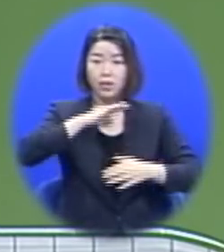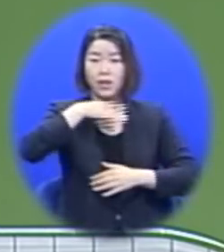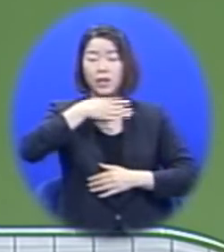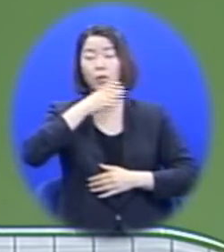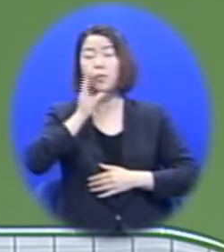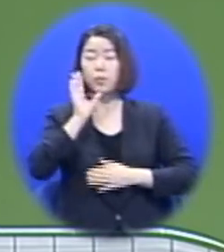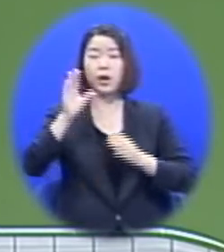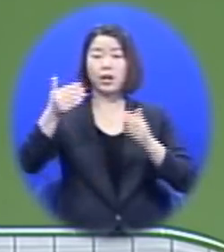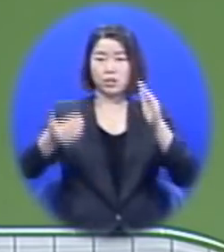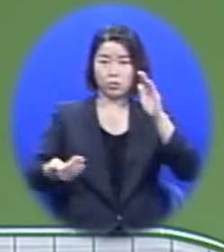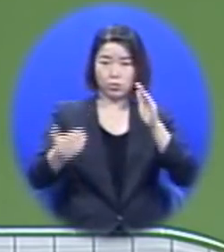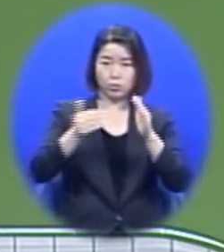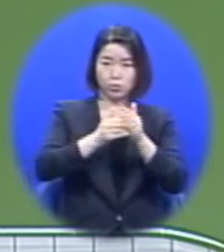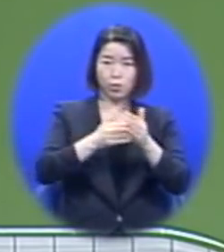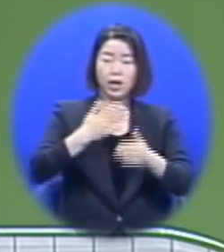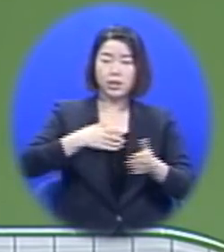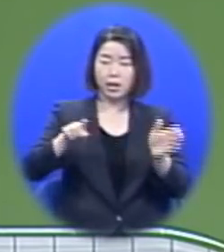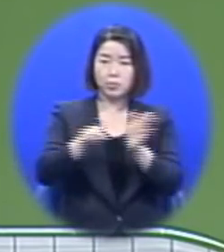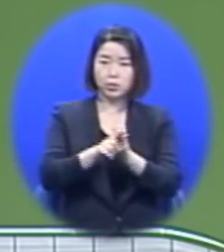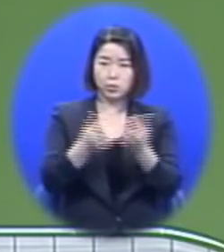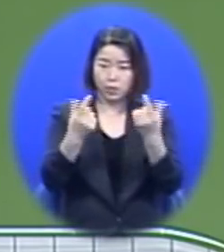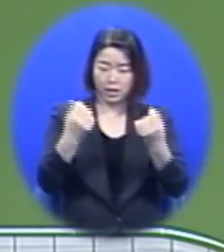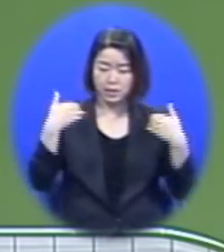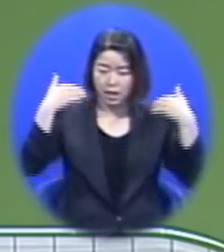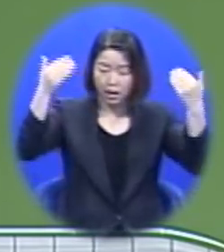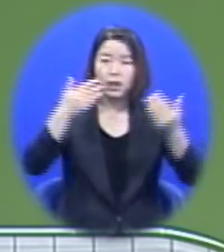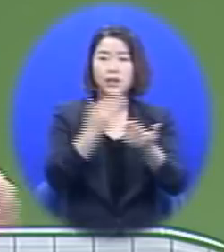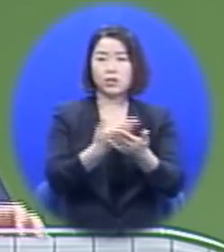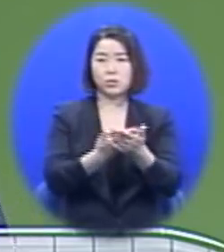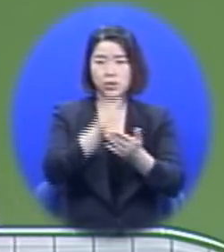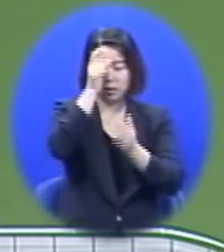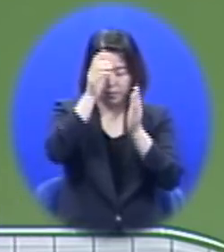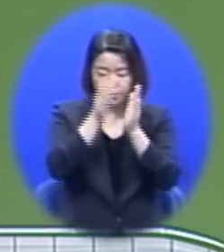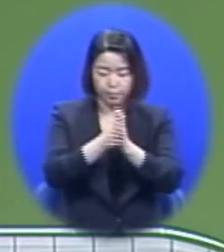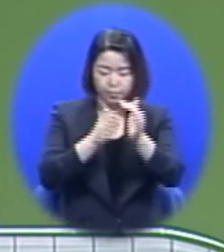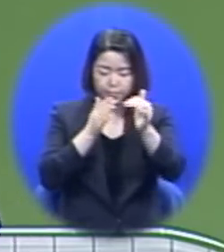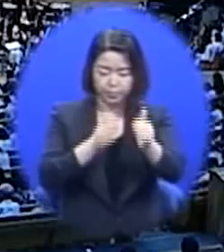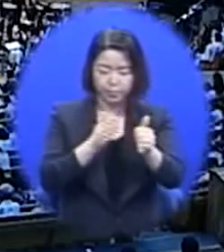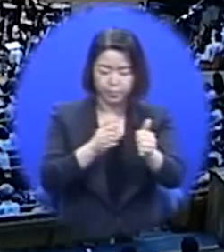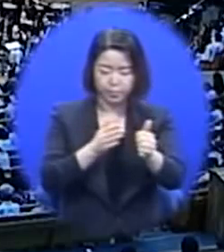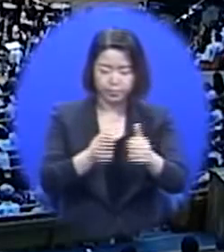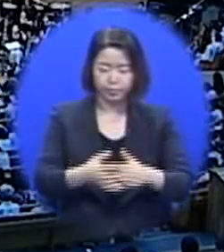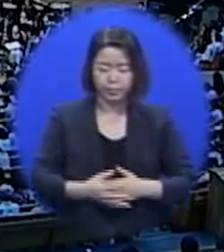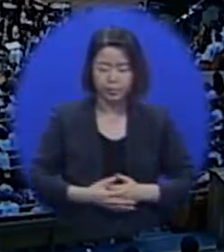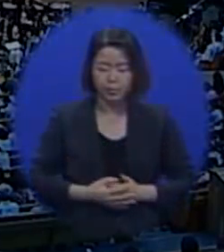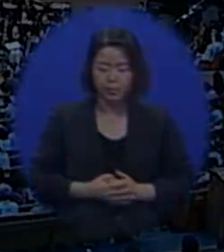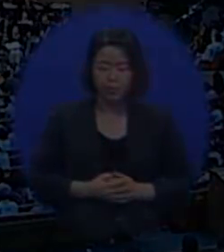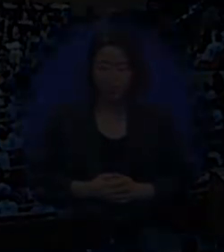들수록 내 믿음도 같이 성장하게 해주옵소서. 기도합시다. 은혜와 사랑이 충만하신 아버지 하나님.